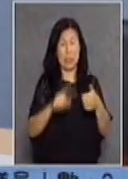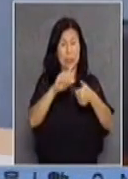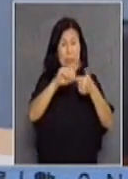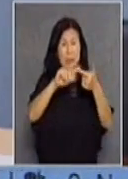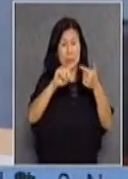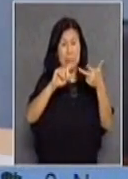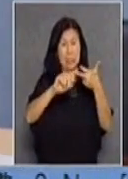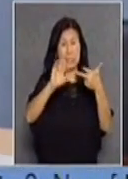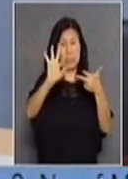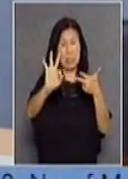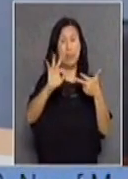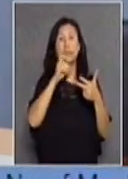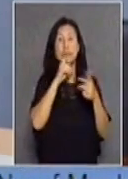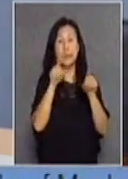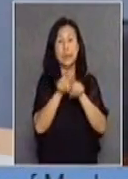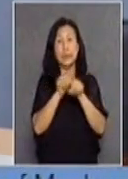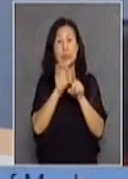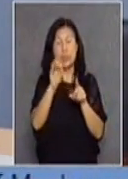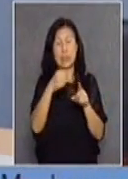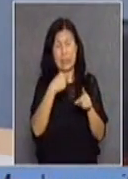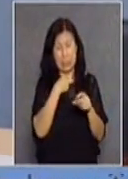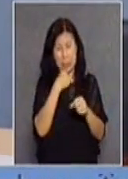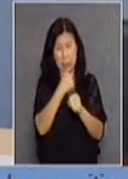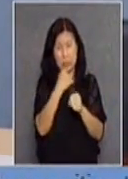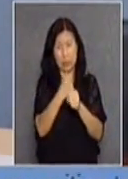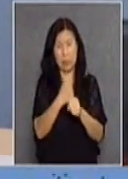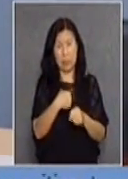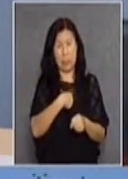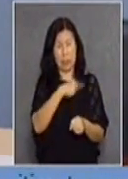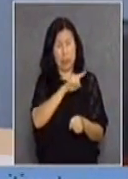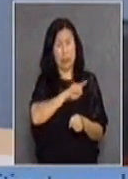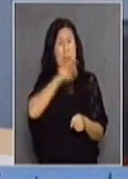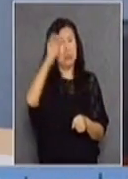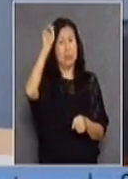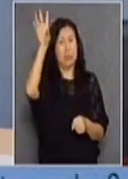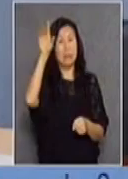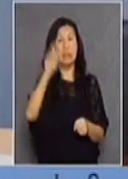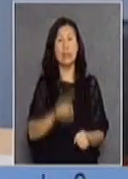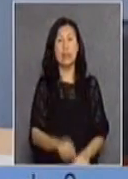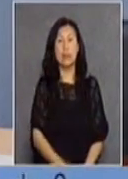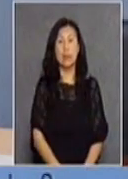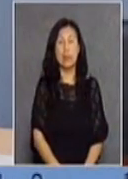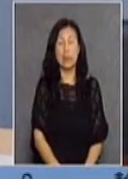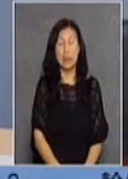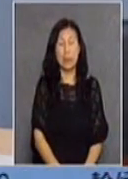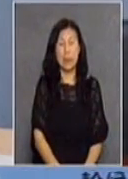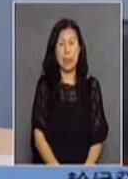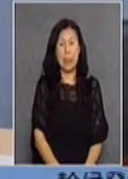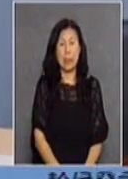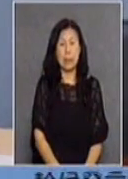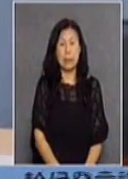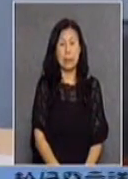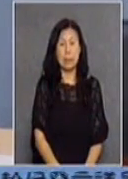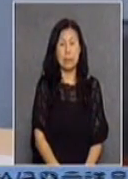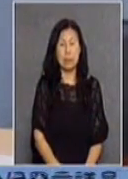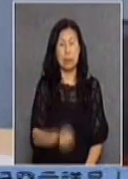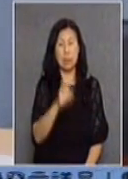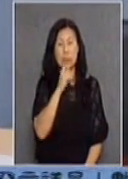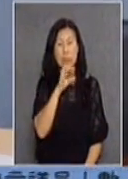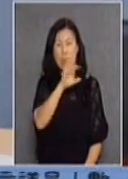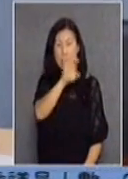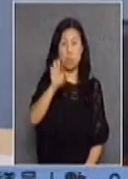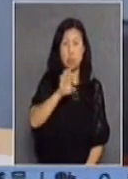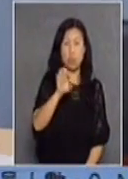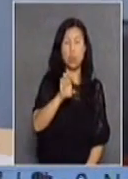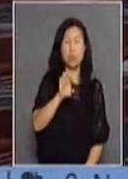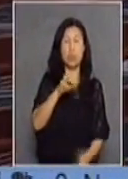咗，要做一樣嘢就係我提倡嗰、那個即係隨富隨資嘅一